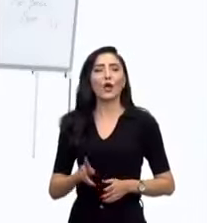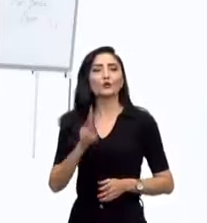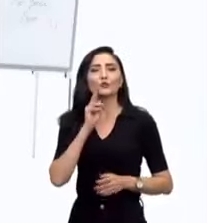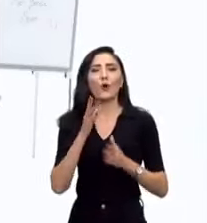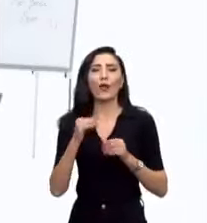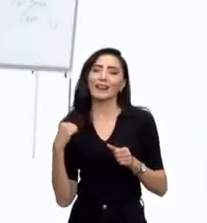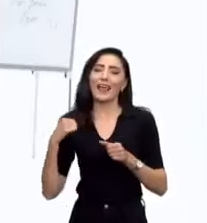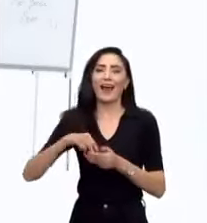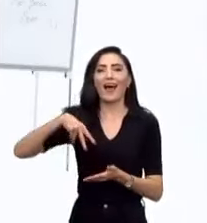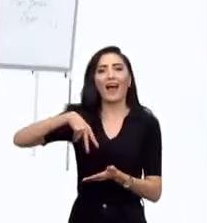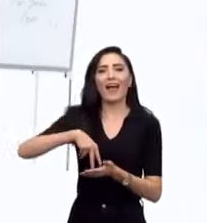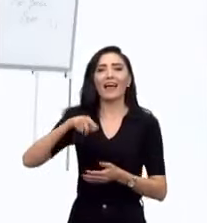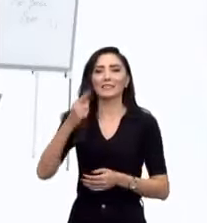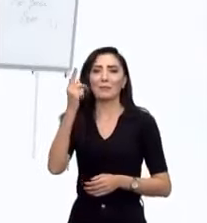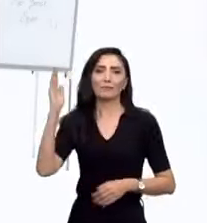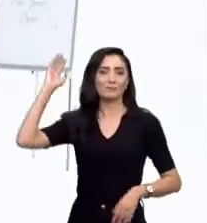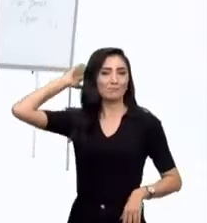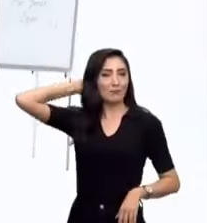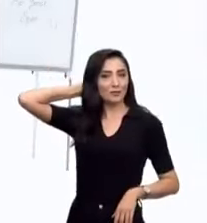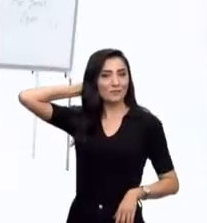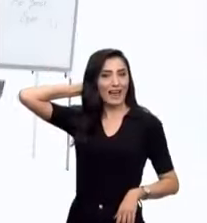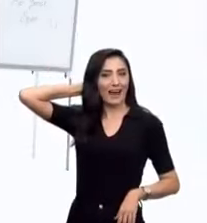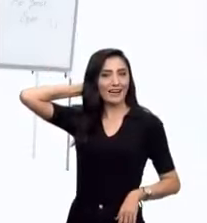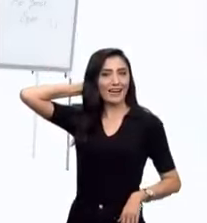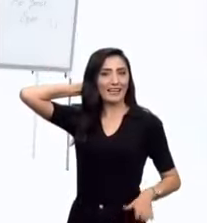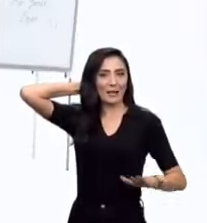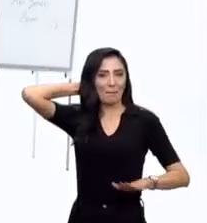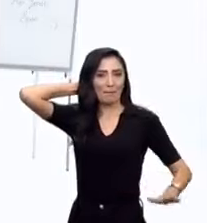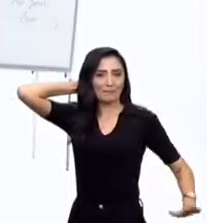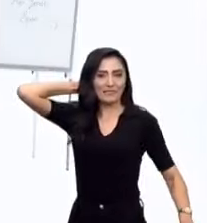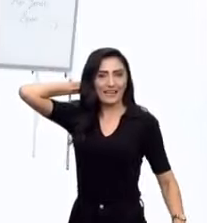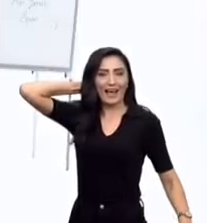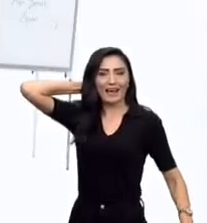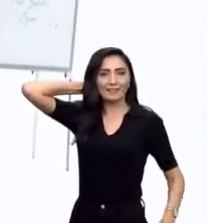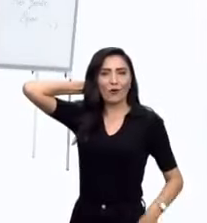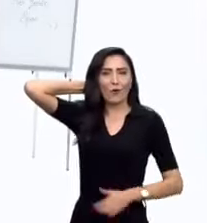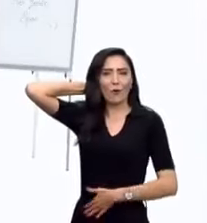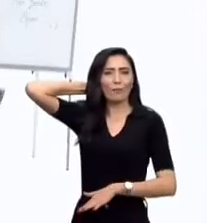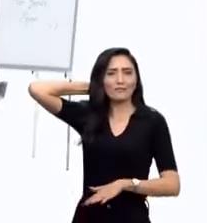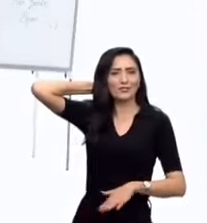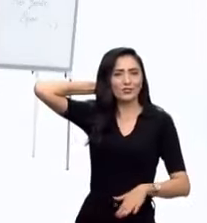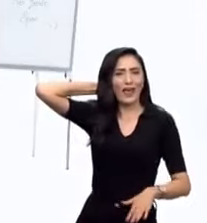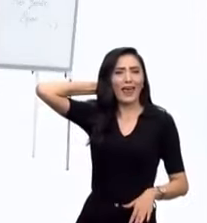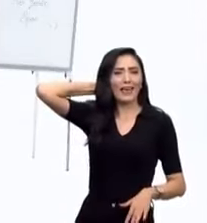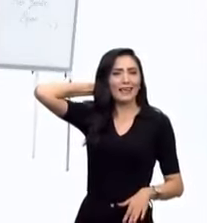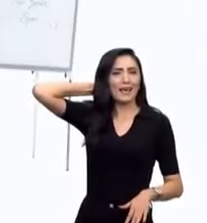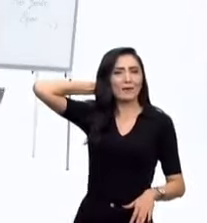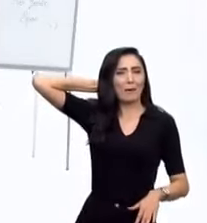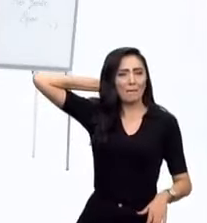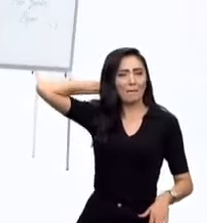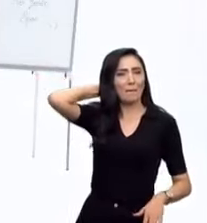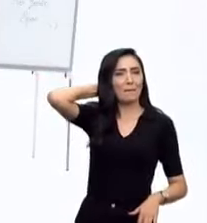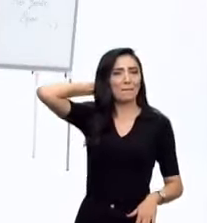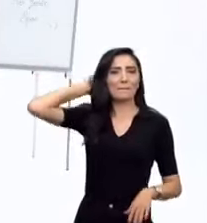Son olarak tekrar ayaktayız. Bir elimiz başımızın arkasında. Dirseğimizi ve bacağımızı olabildiğince birbirine yaklaştırıp